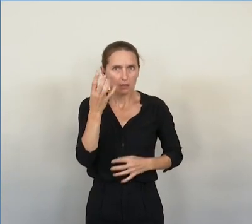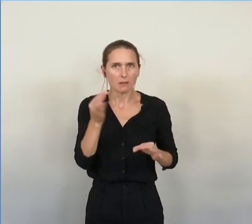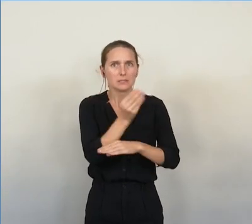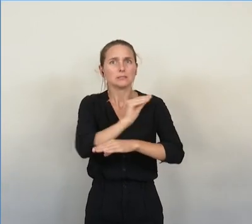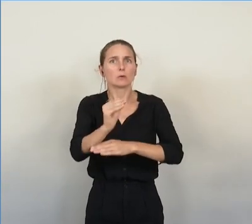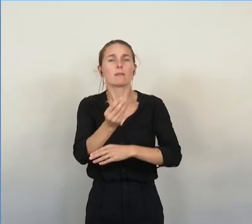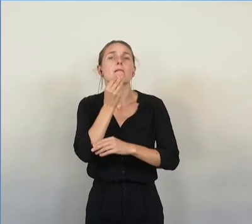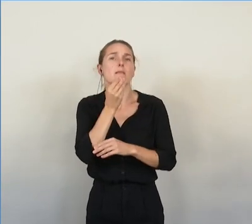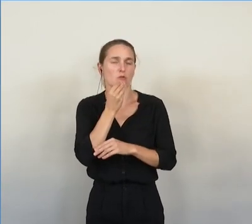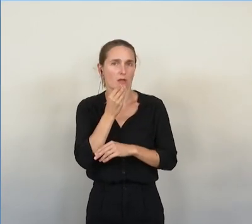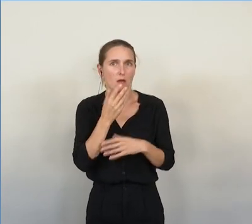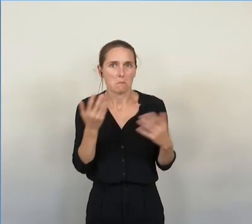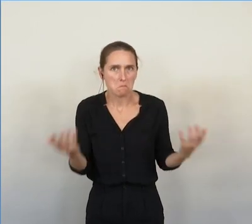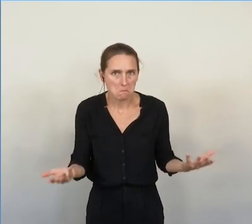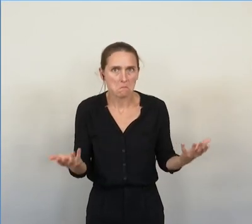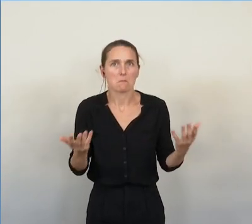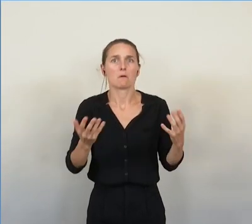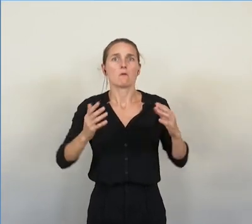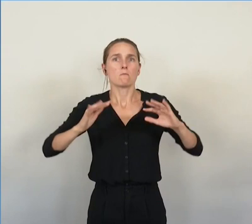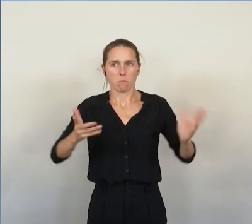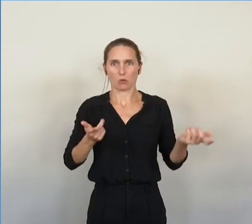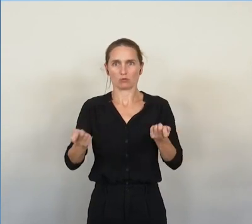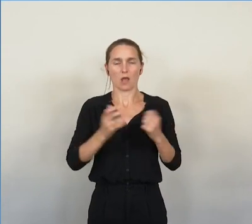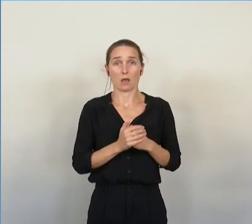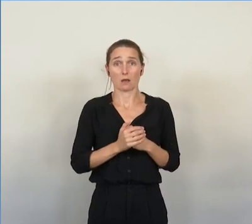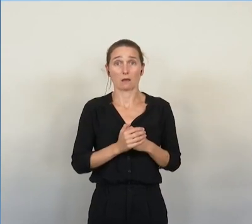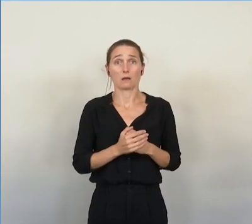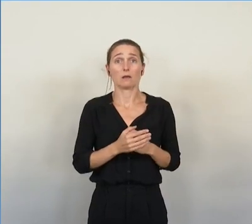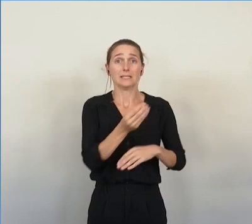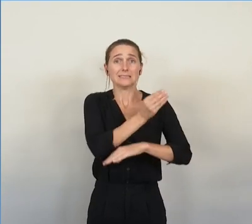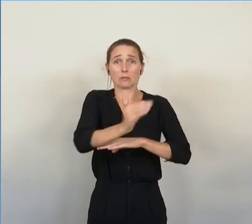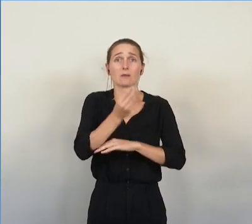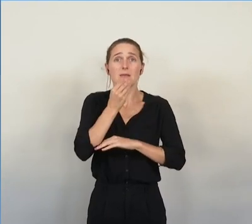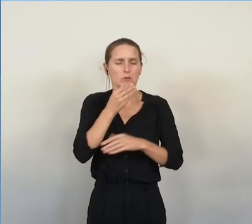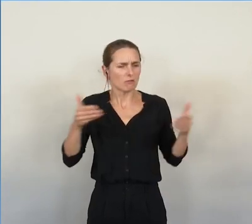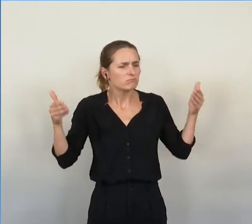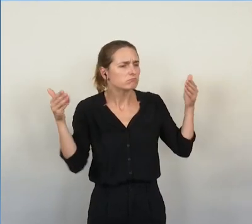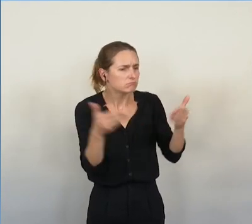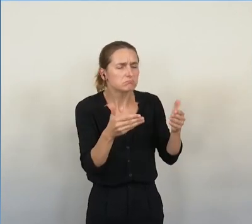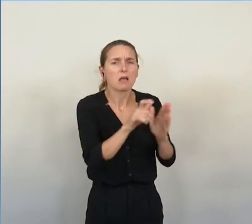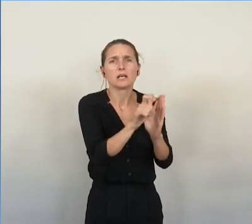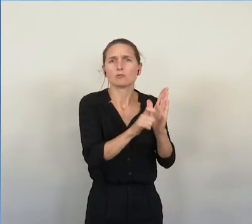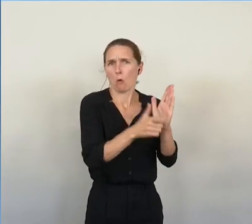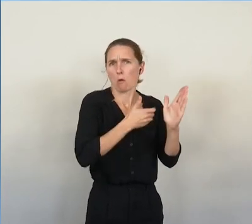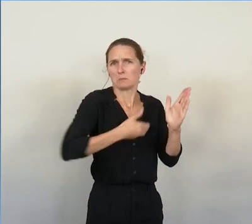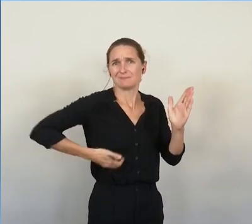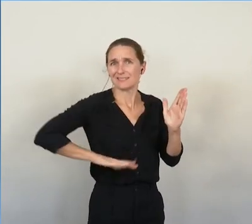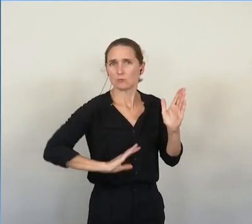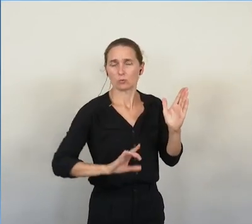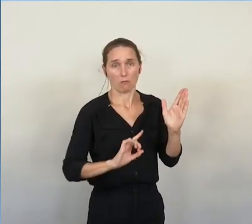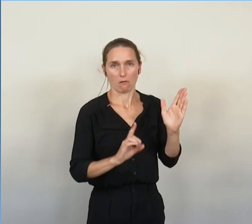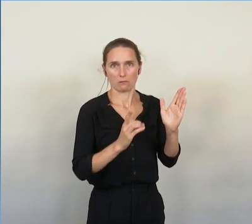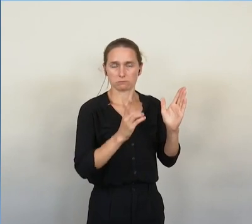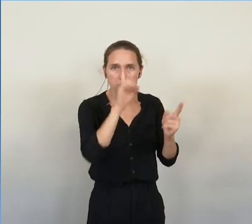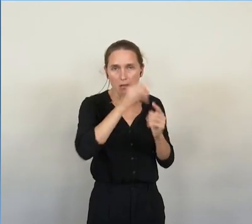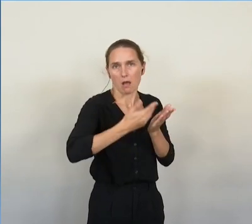collectivités la question alimentaire ne se résume plus à la seule restauration municipale la diversité des enjeux déborde largement